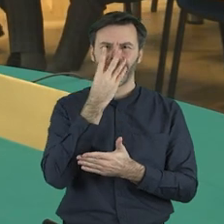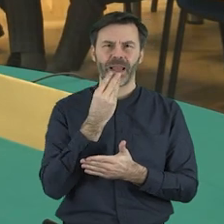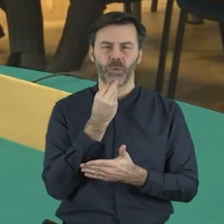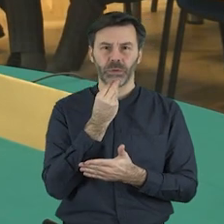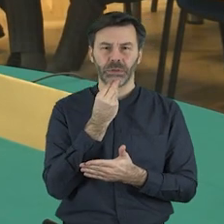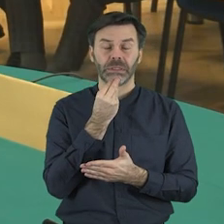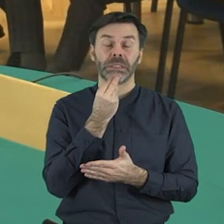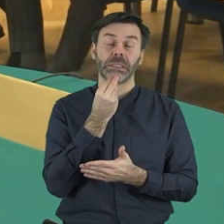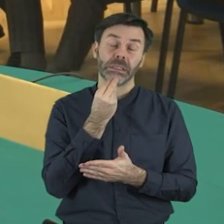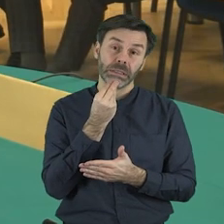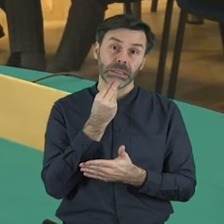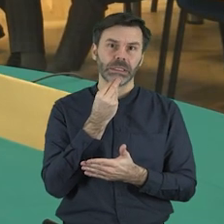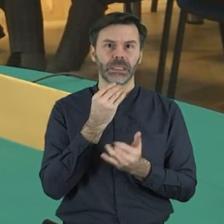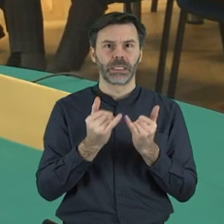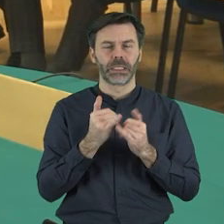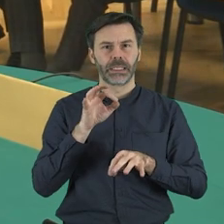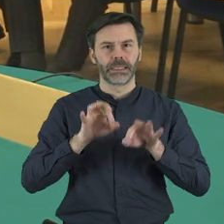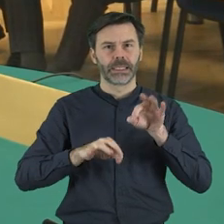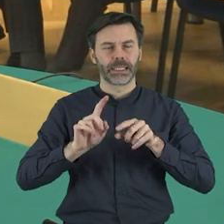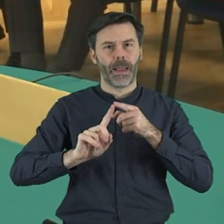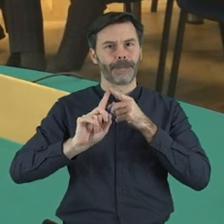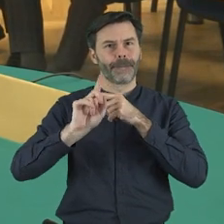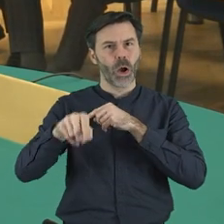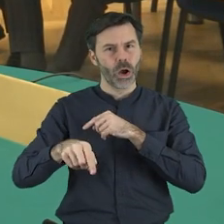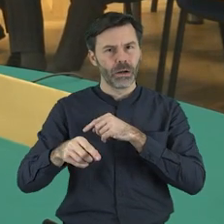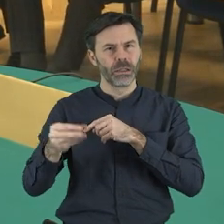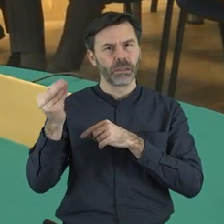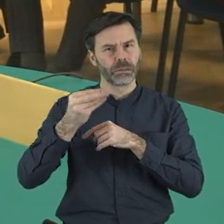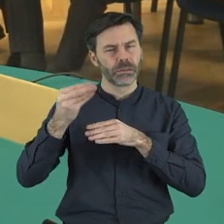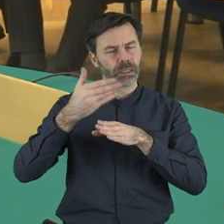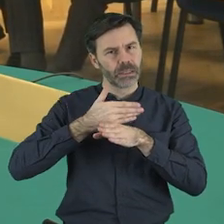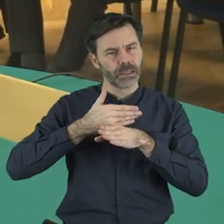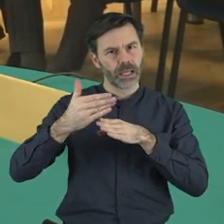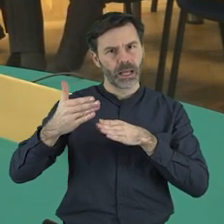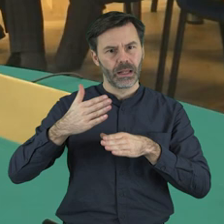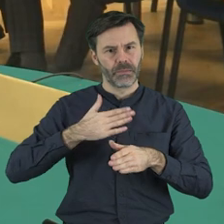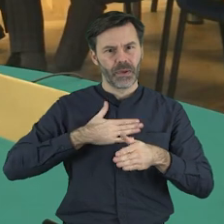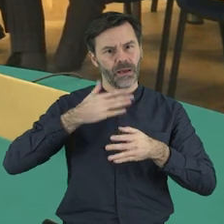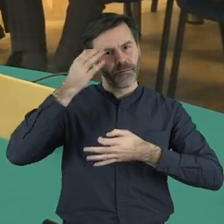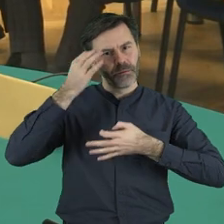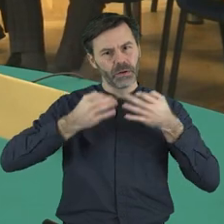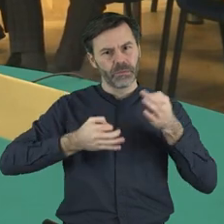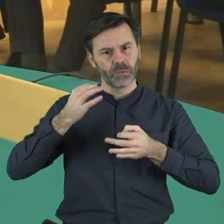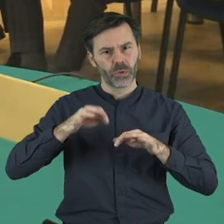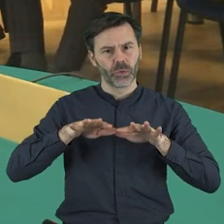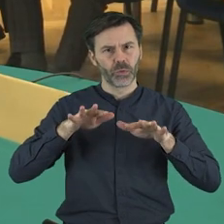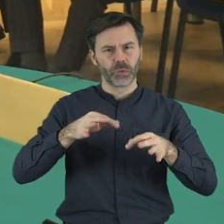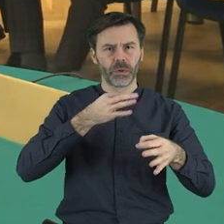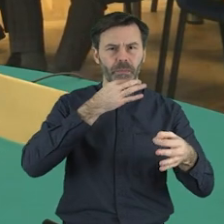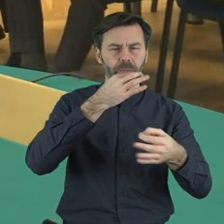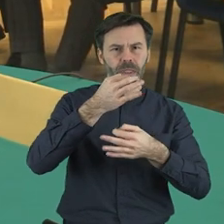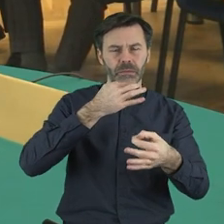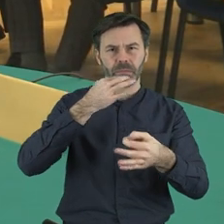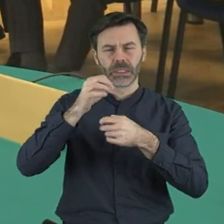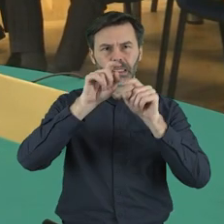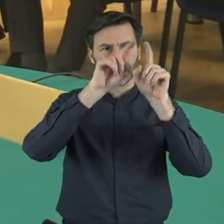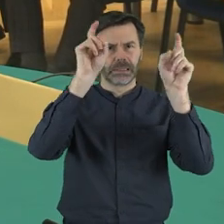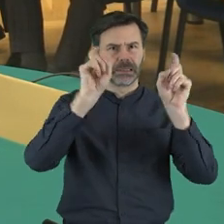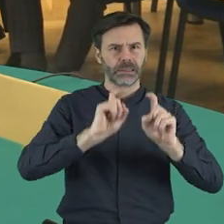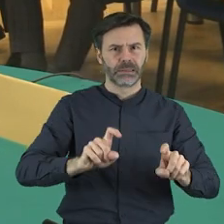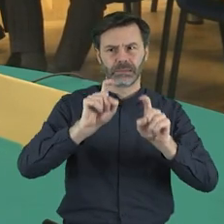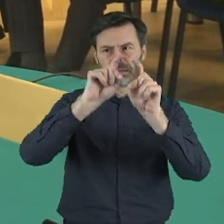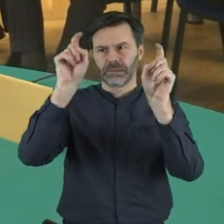większymi wątpliwościami. Pojawiają się kolejne znaki zapytania. Dlaczego państwo nie chcecie tego raz na zawsze wyjaśnić, przeciąć tutaj